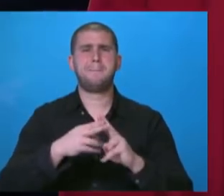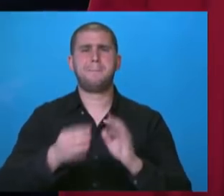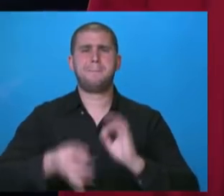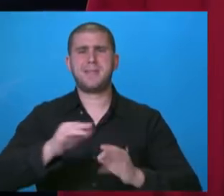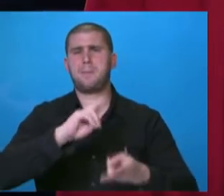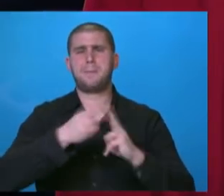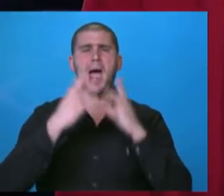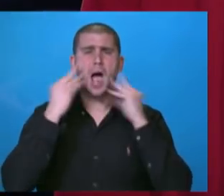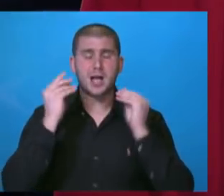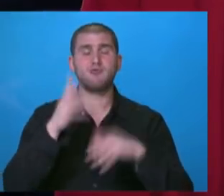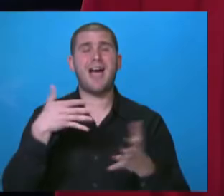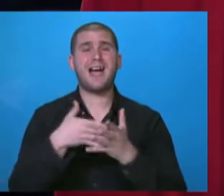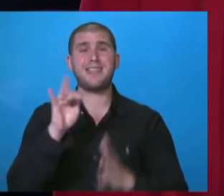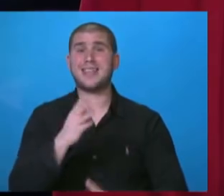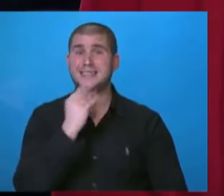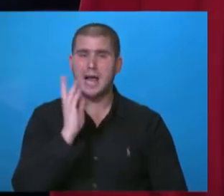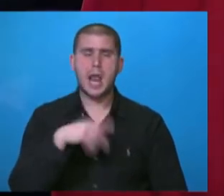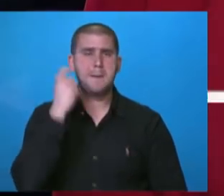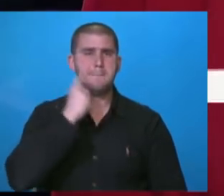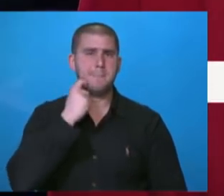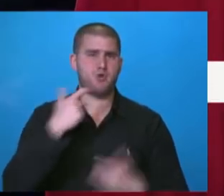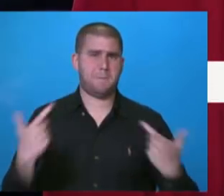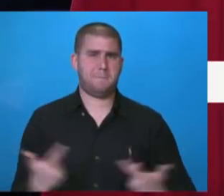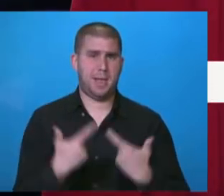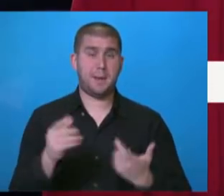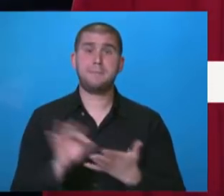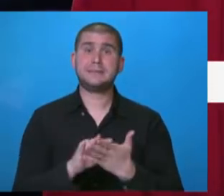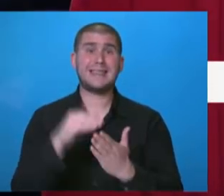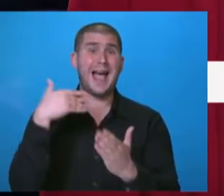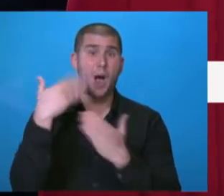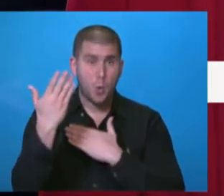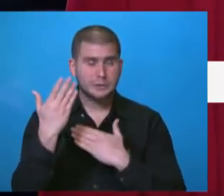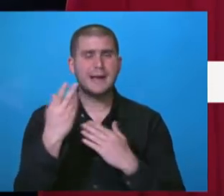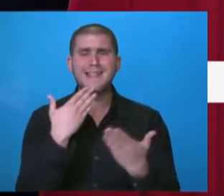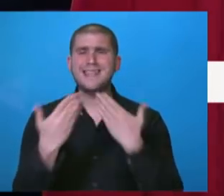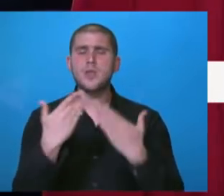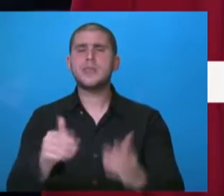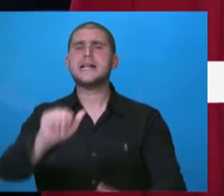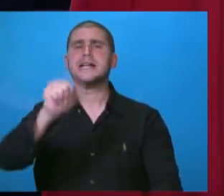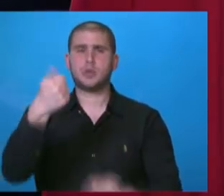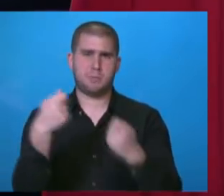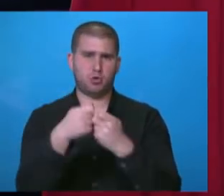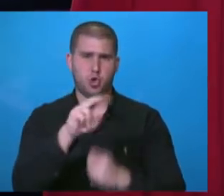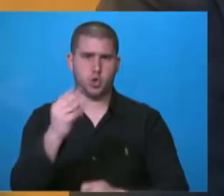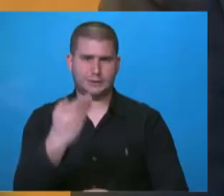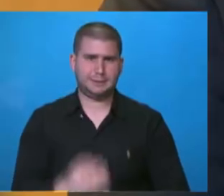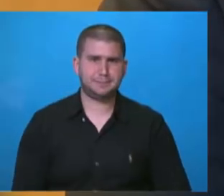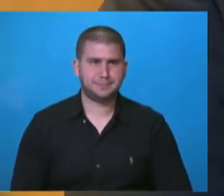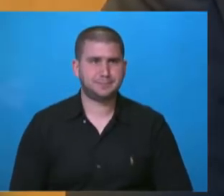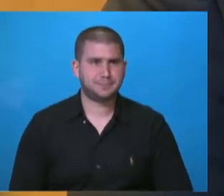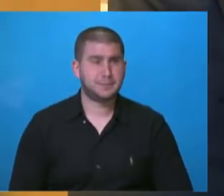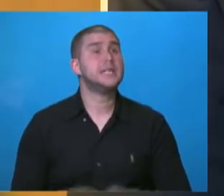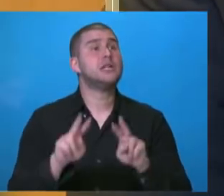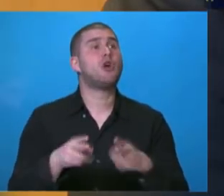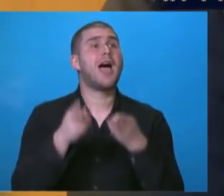לפתוח בחקירה נגד ישראל על פשעי מלחמה. במשרד החוץ נערך היום דיון ראשון בנושא הזה. יש כאן